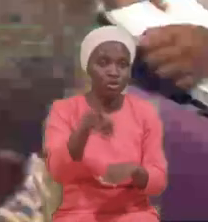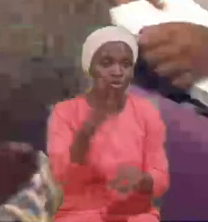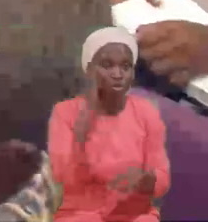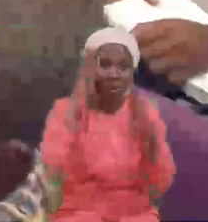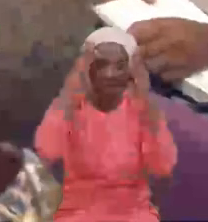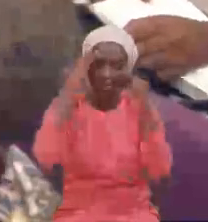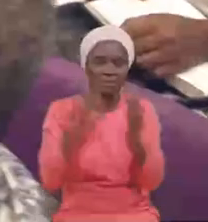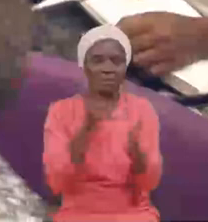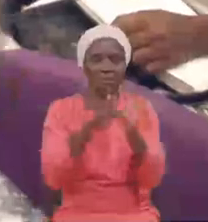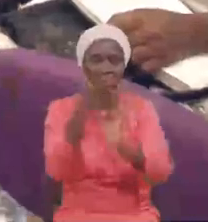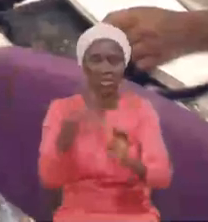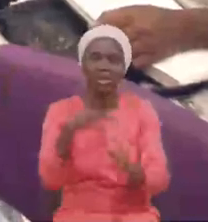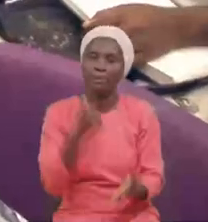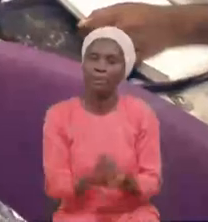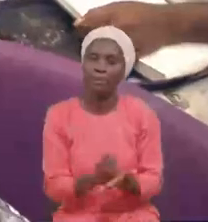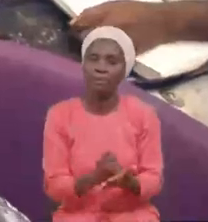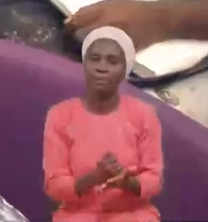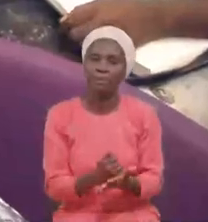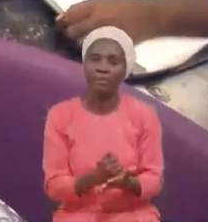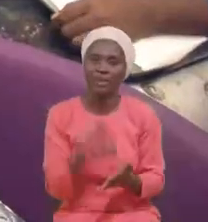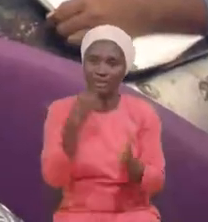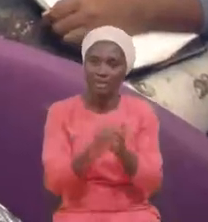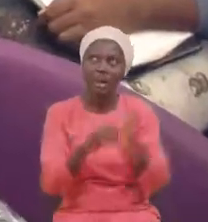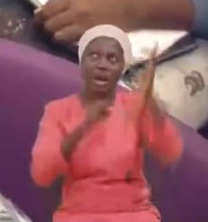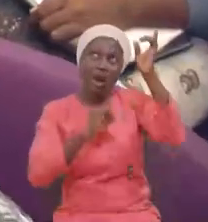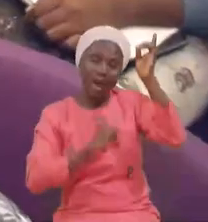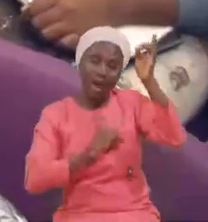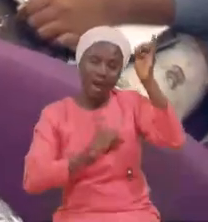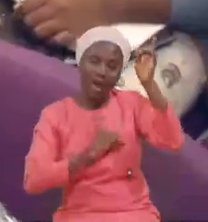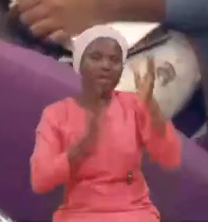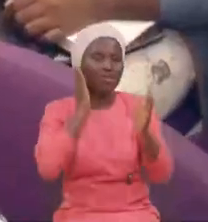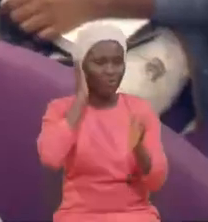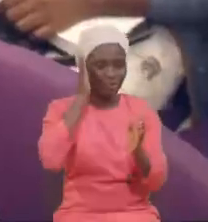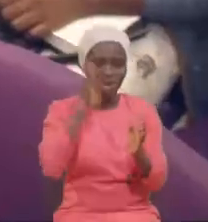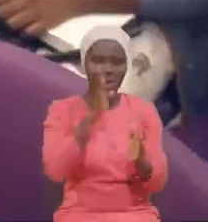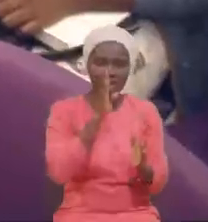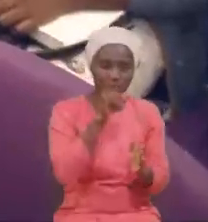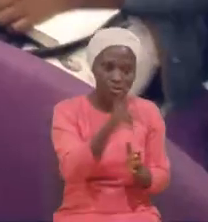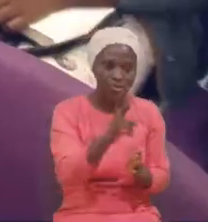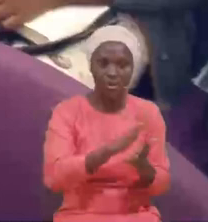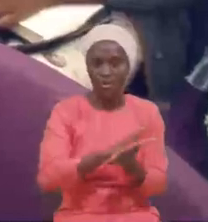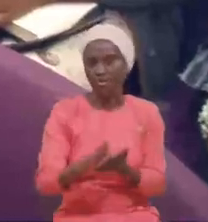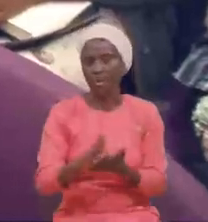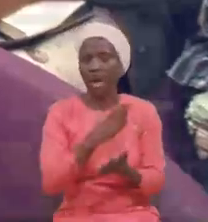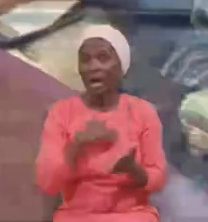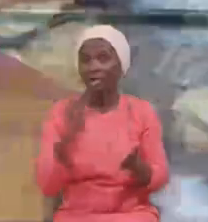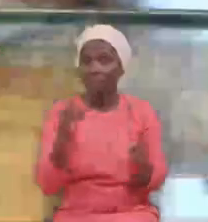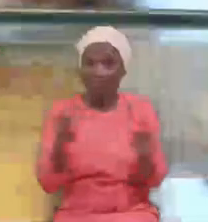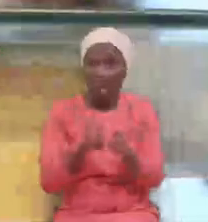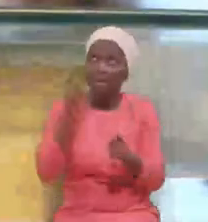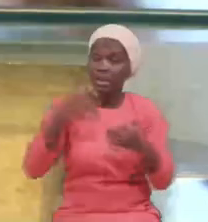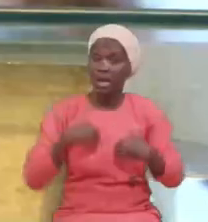allez l'expérimenter au nom de Jésus-Christ. « Je le veux, sois pur. » Aussitôt,